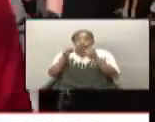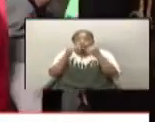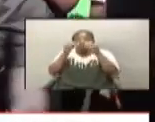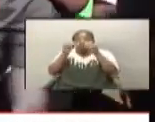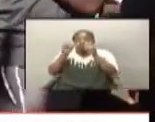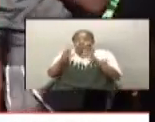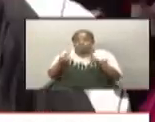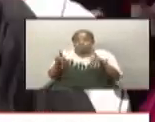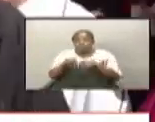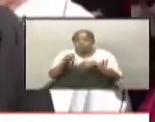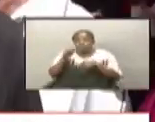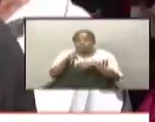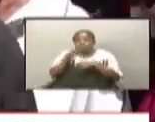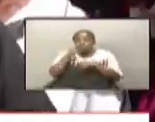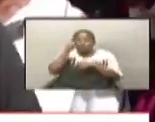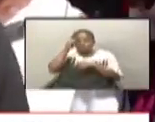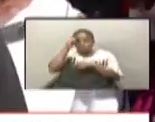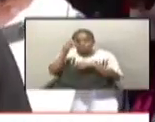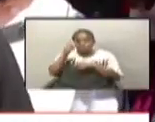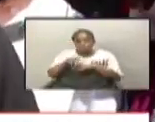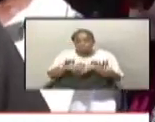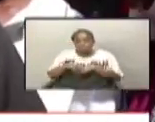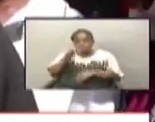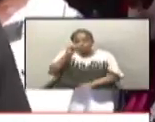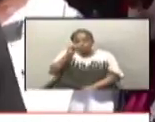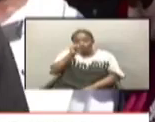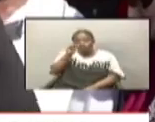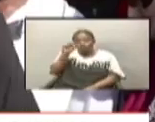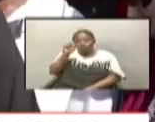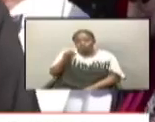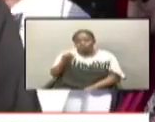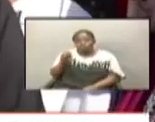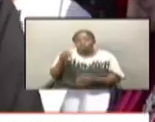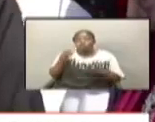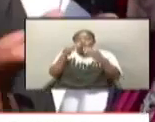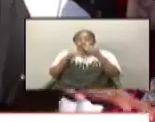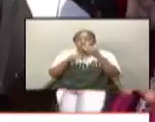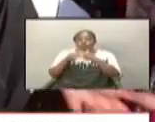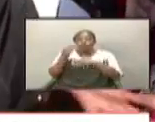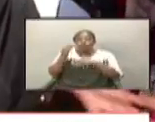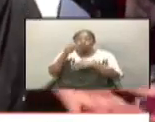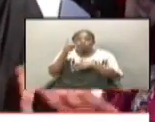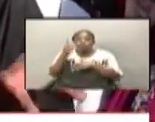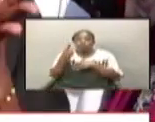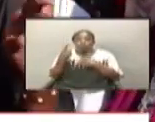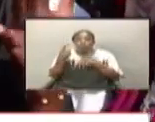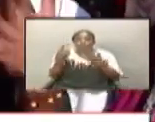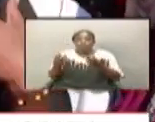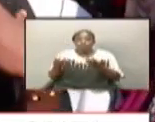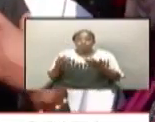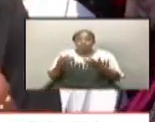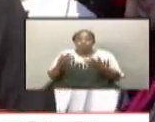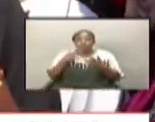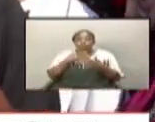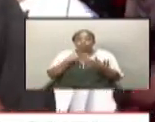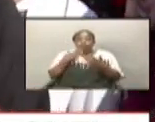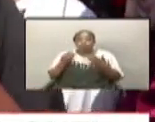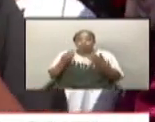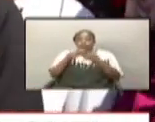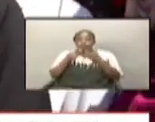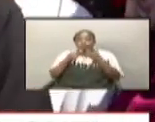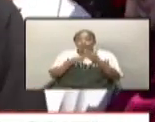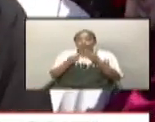bazadde baabwe amannya nakabuye anet nebaza mukama okusookera ddala eyansobosezza okukola